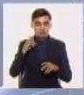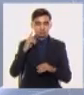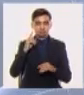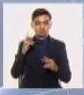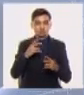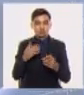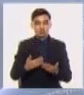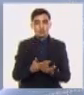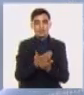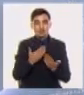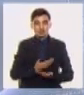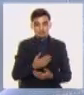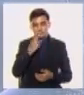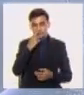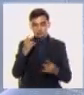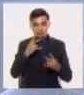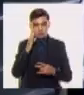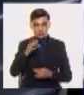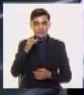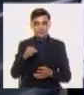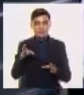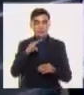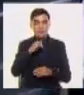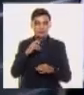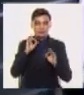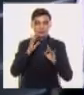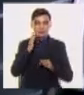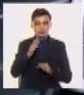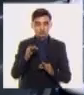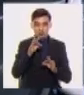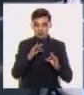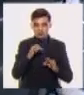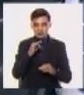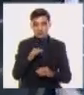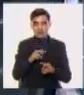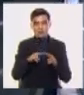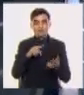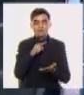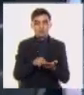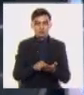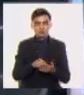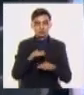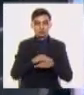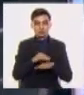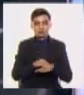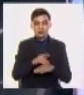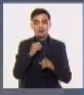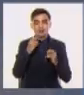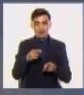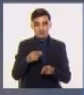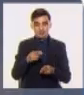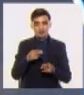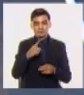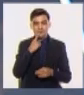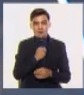новым условиям жизни. Мадина Исюмбаева присоединяется к нам в студию. Мадина, вот такой вопрос. Добрый вечер. А как пройдет